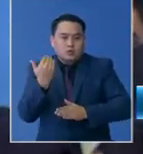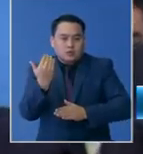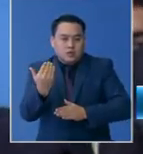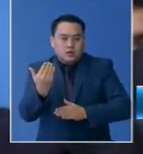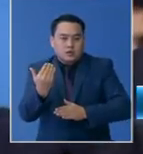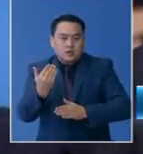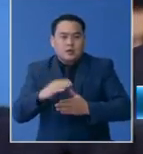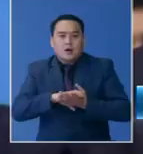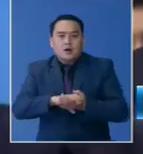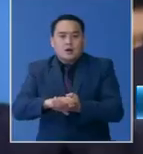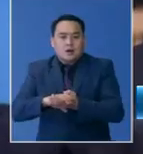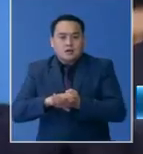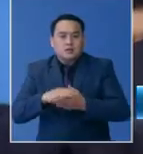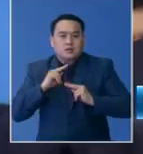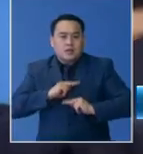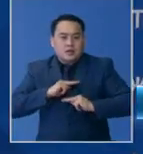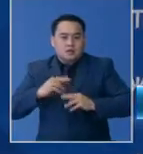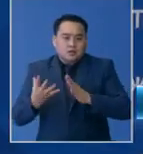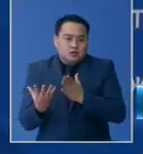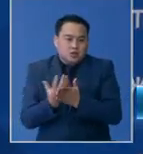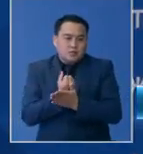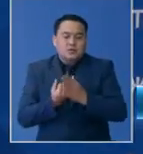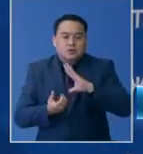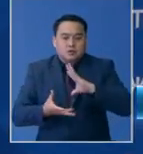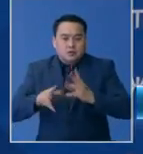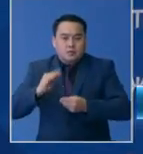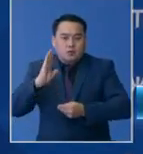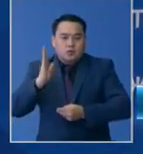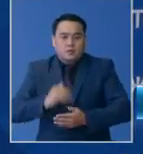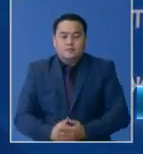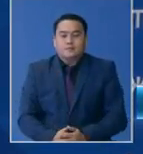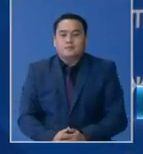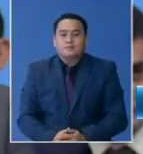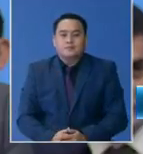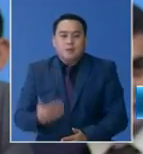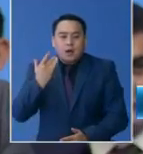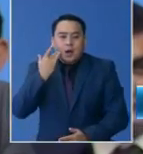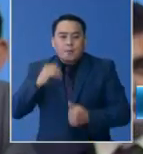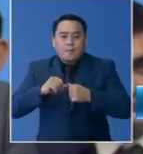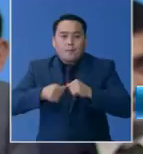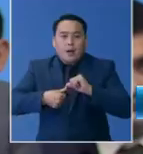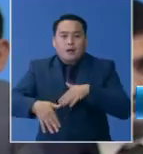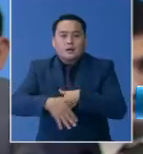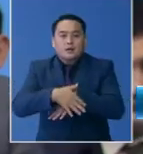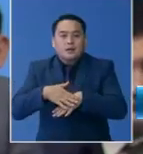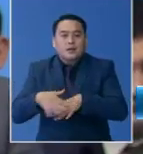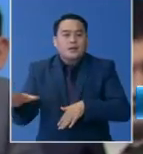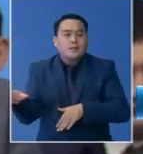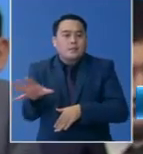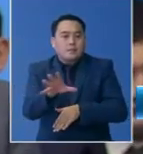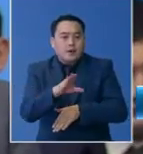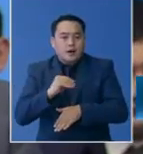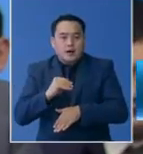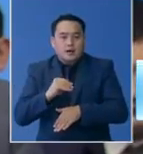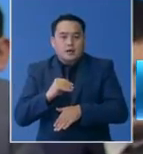Басталмаларыңыз баянды, еңбектеріңіз жемісті болсын. Мәңгілік ел деген оның барлығы жай